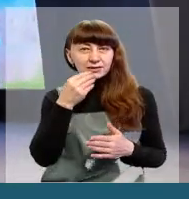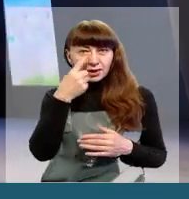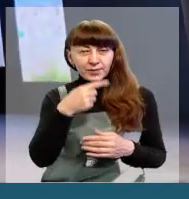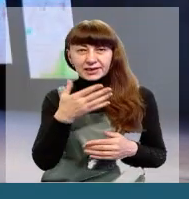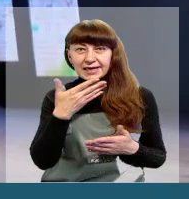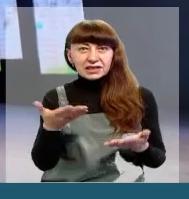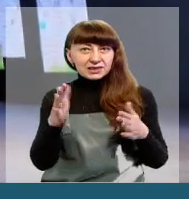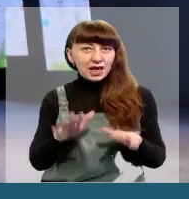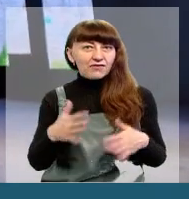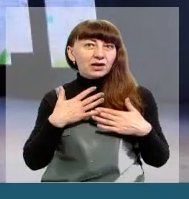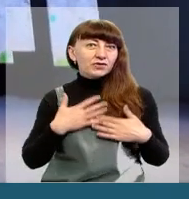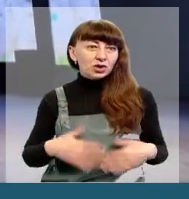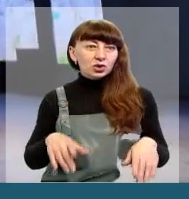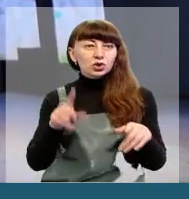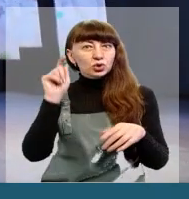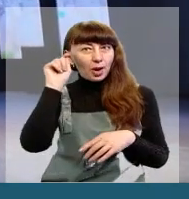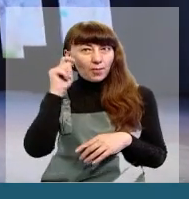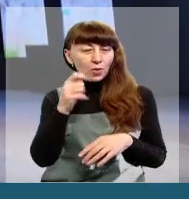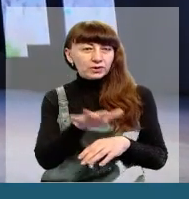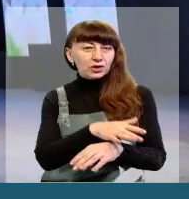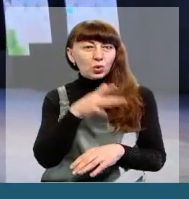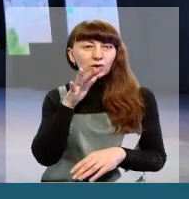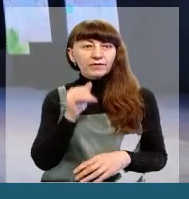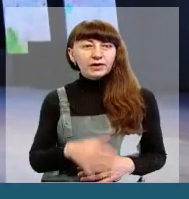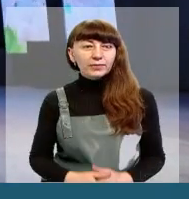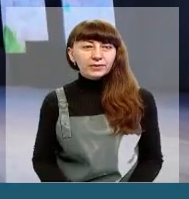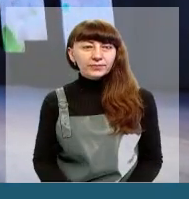не оставили равнодушным и точно запомнились на долгое время.